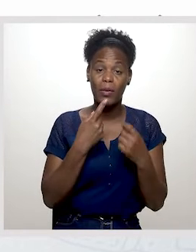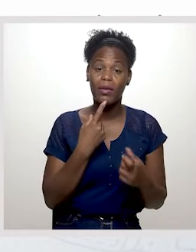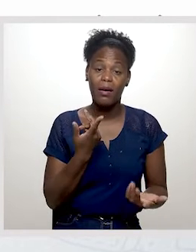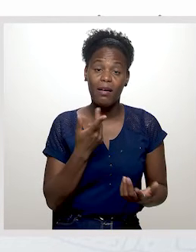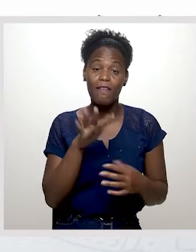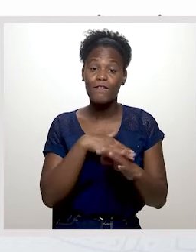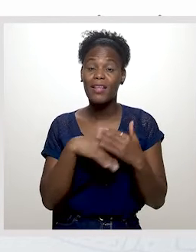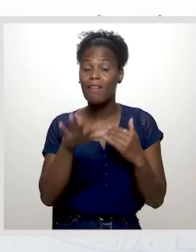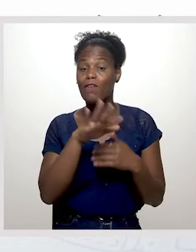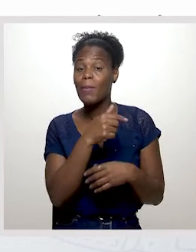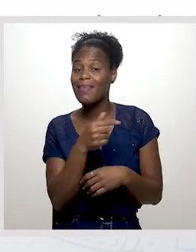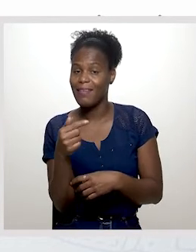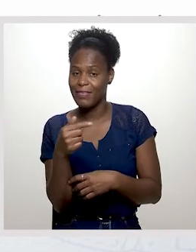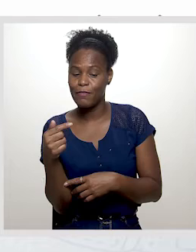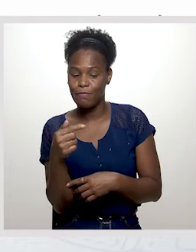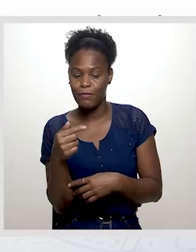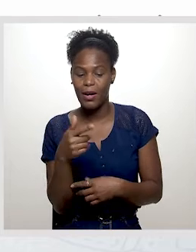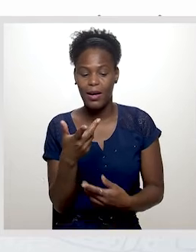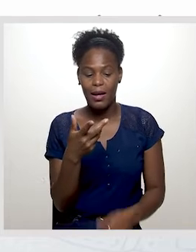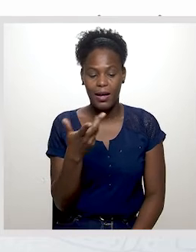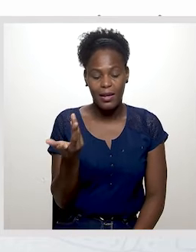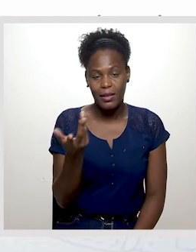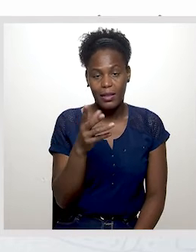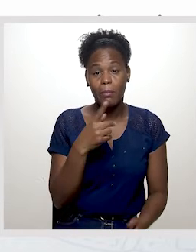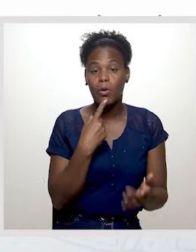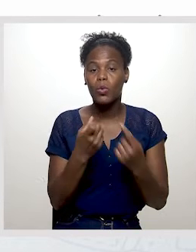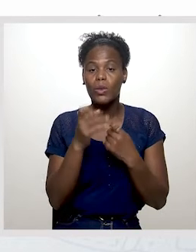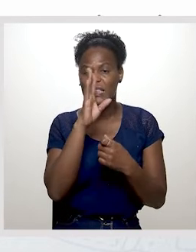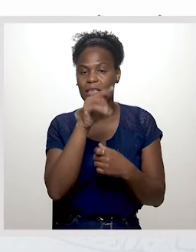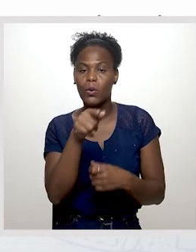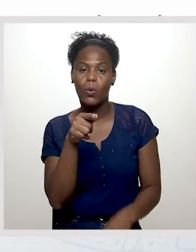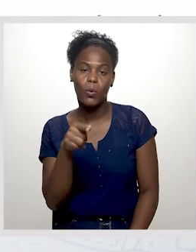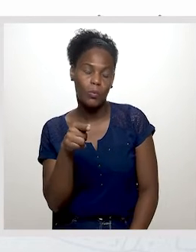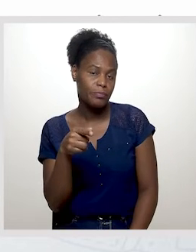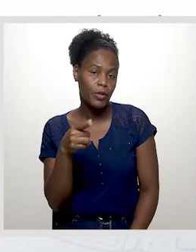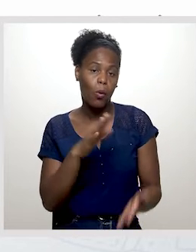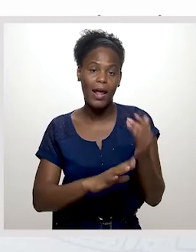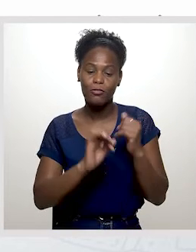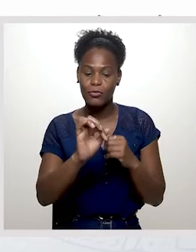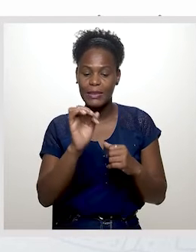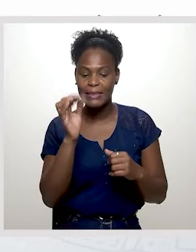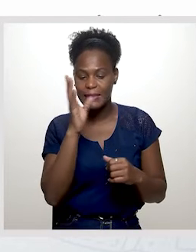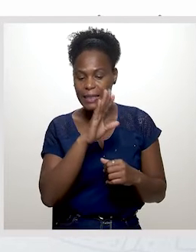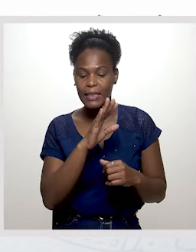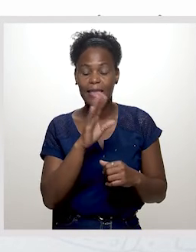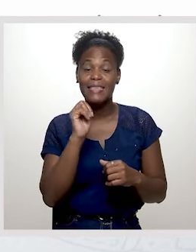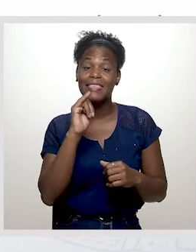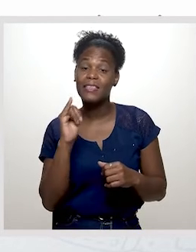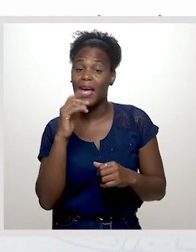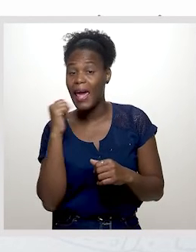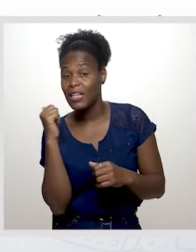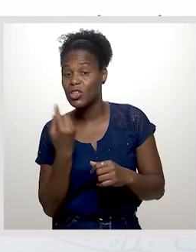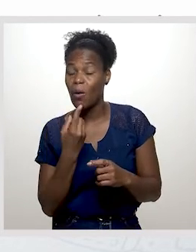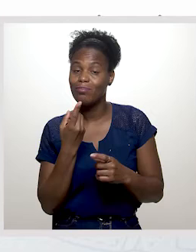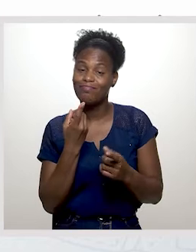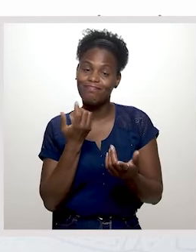forme négative. On te demande si tes collègues ne sont pas sympas. Si, ils sont gentils.